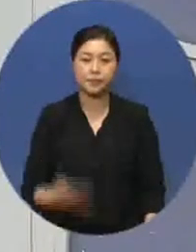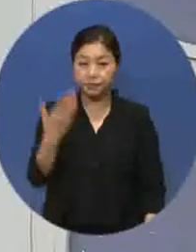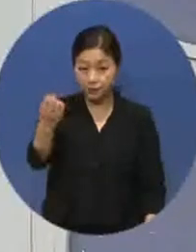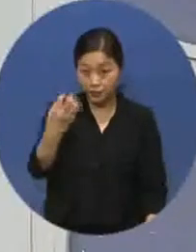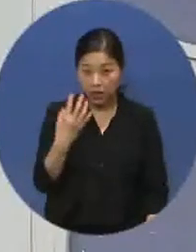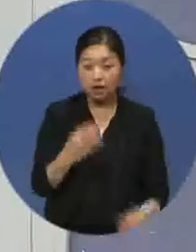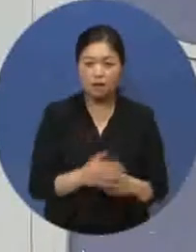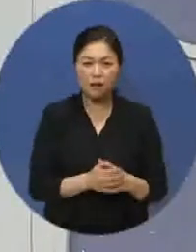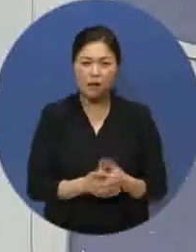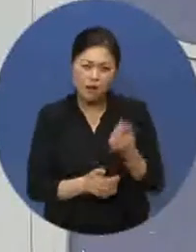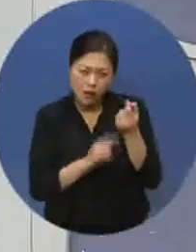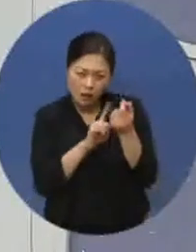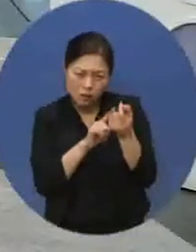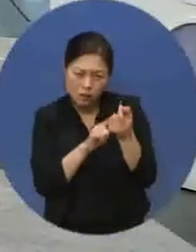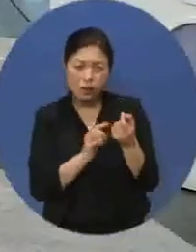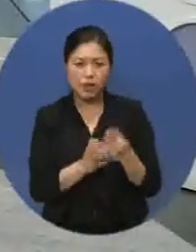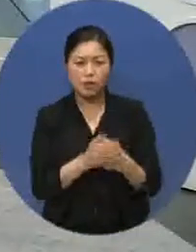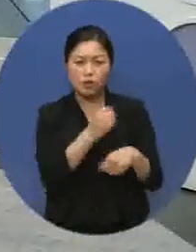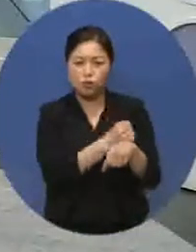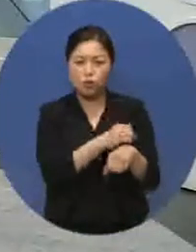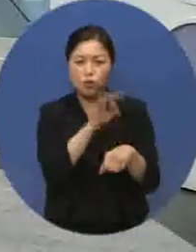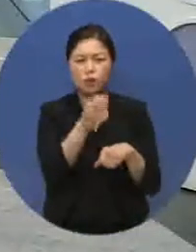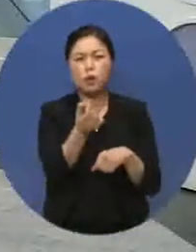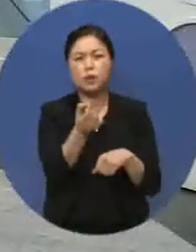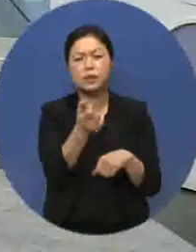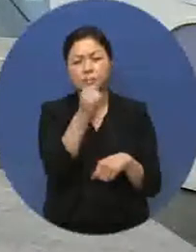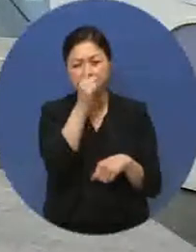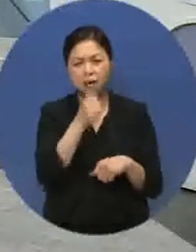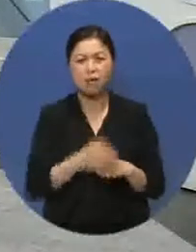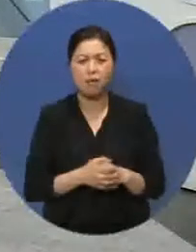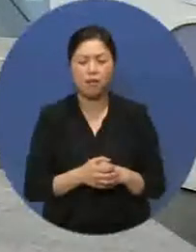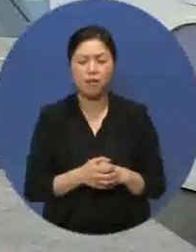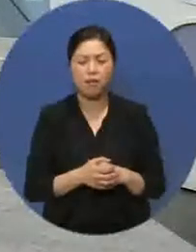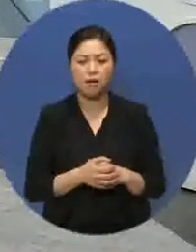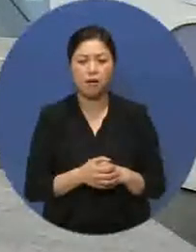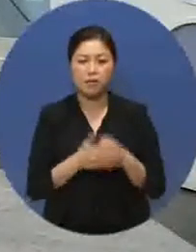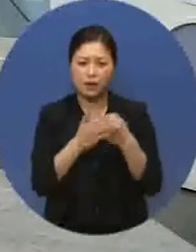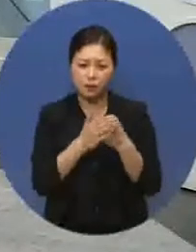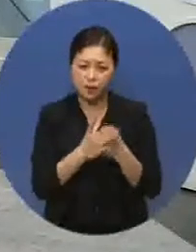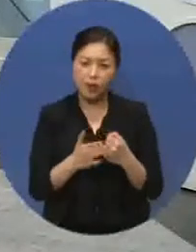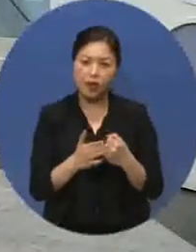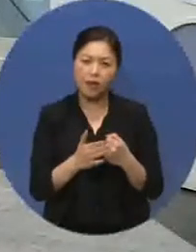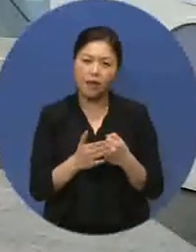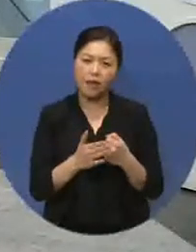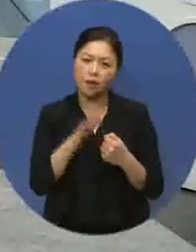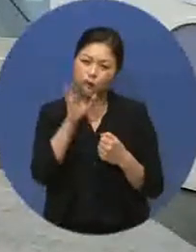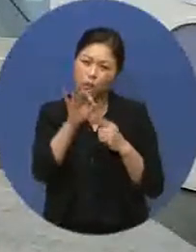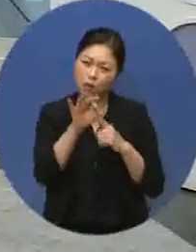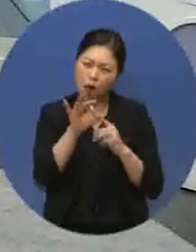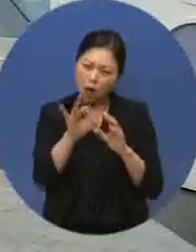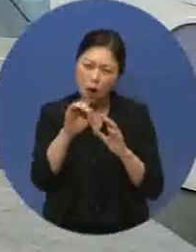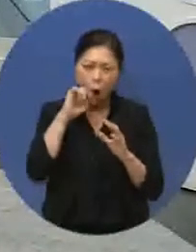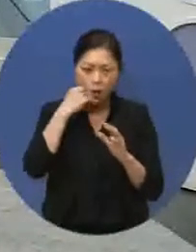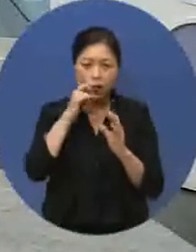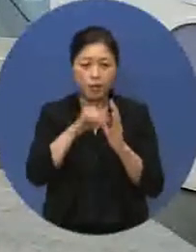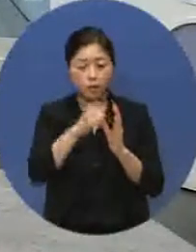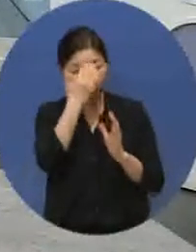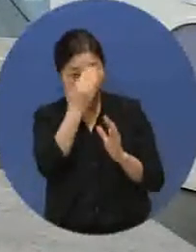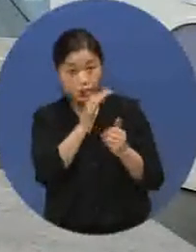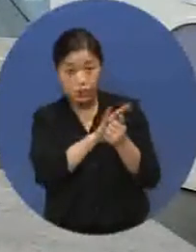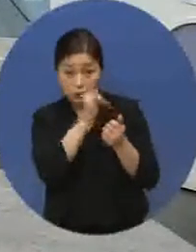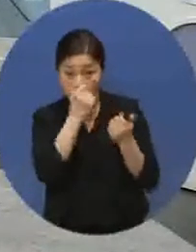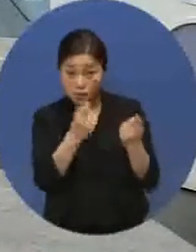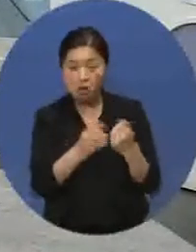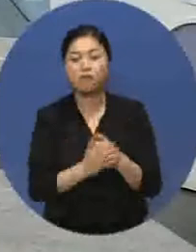아주 소액의 수수료 정도 네네, 그렇습니다. 생각하고 네. 그것도 어려울 때는 무료로 생각하고 네 그렇습니다. 법률구조